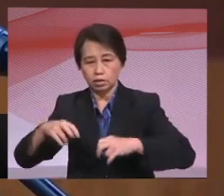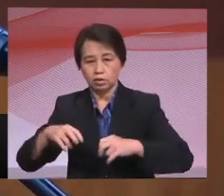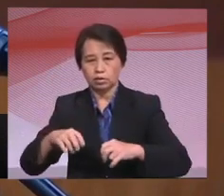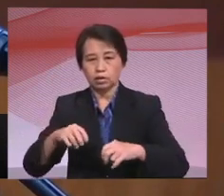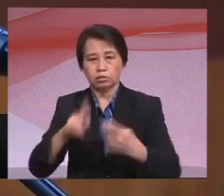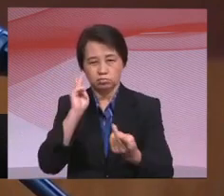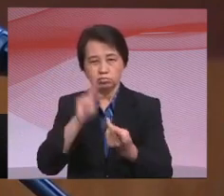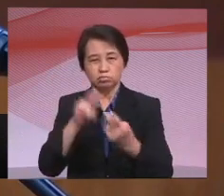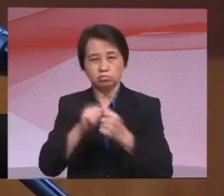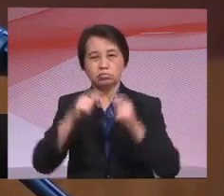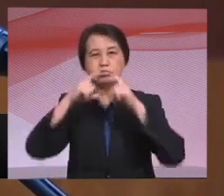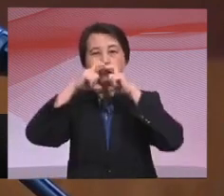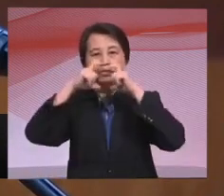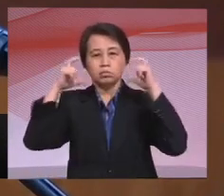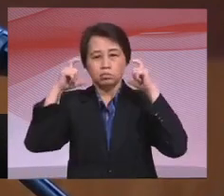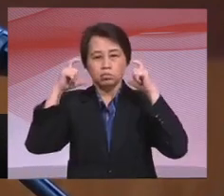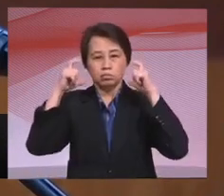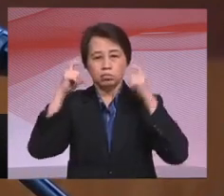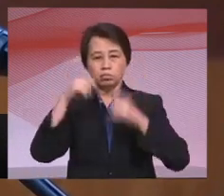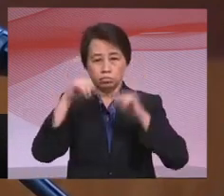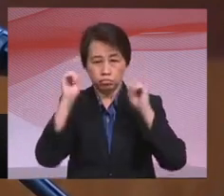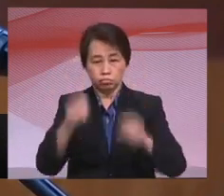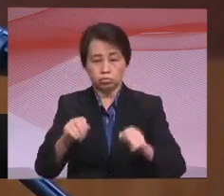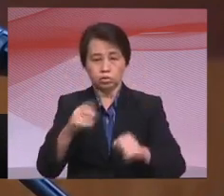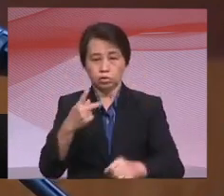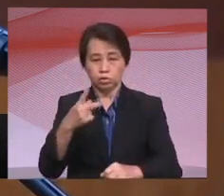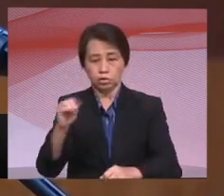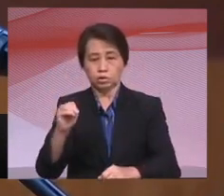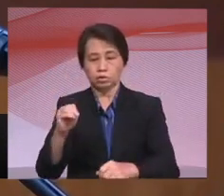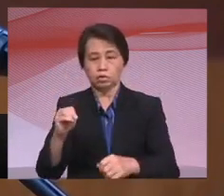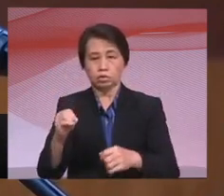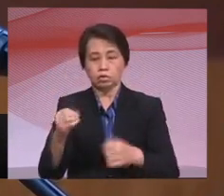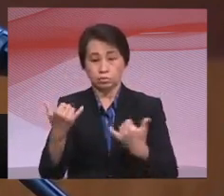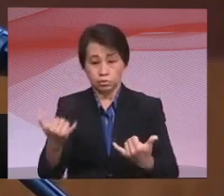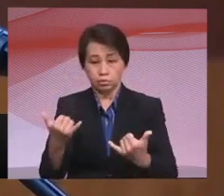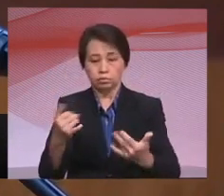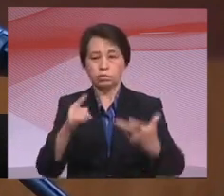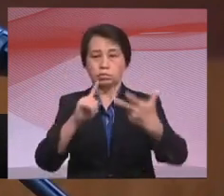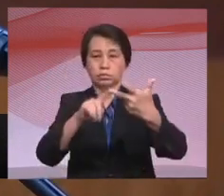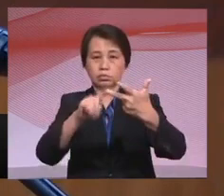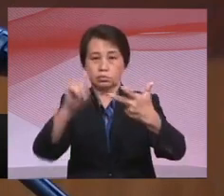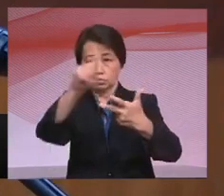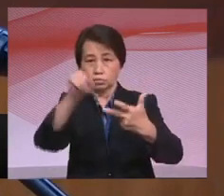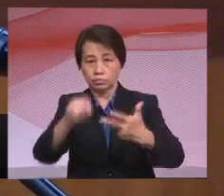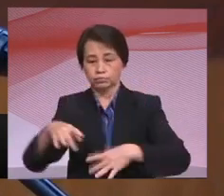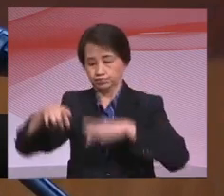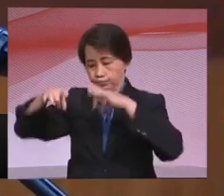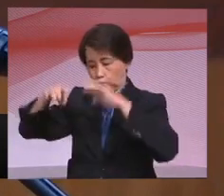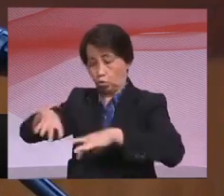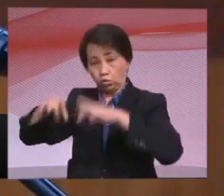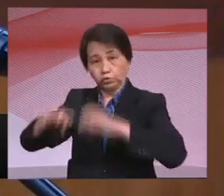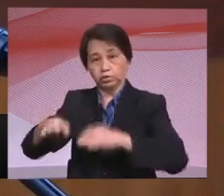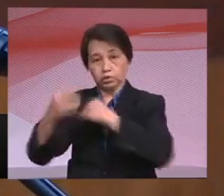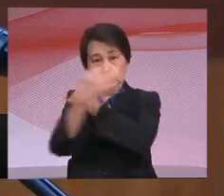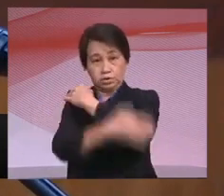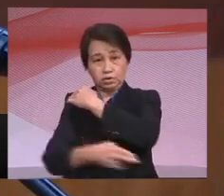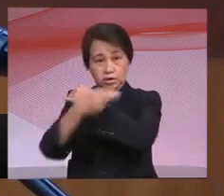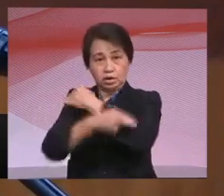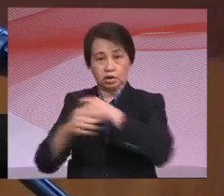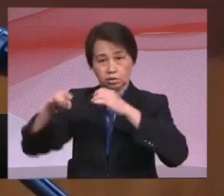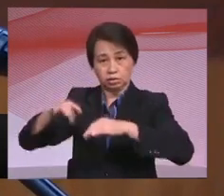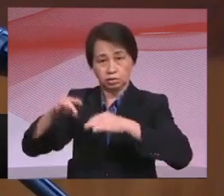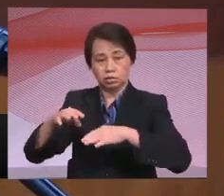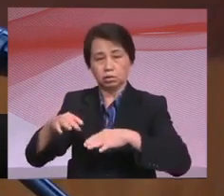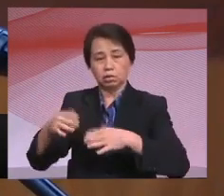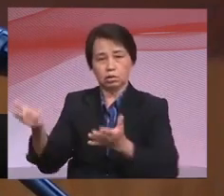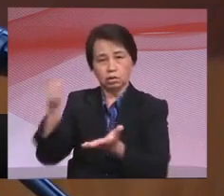reusable mask yang apakah dapatan KKM setakat ini. Dan yang ketiga, Australia ada melaporkan dua imported cases